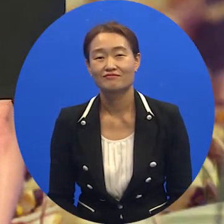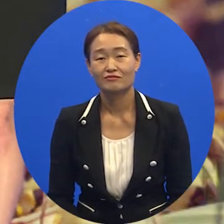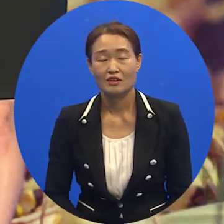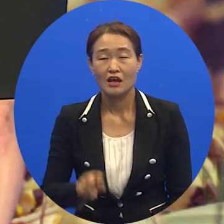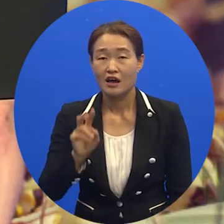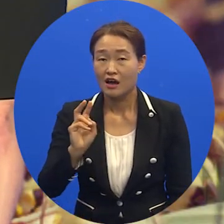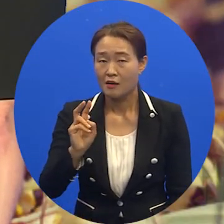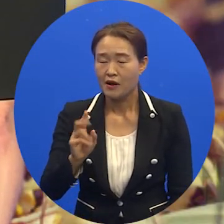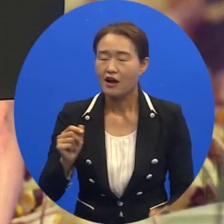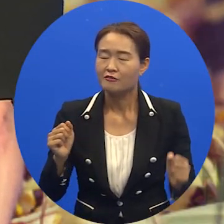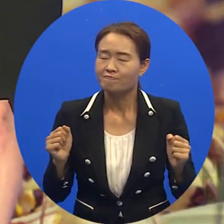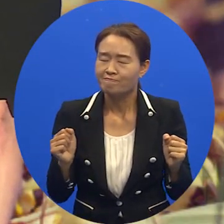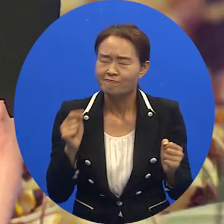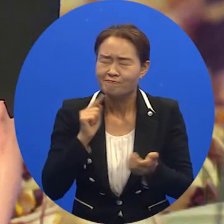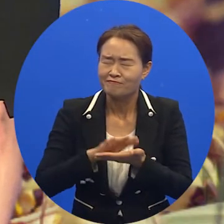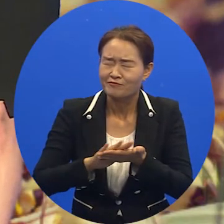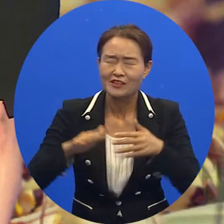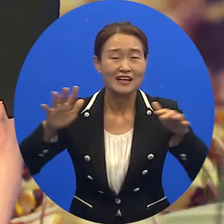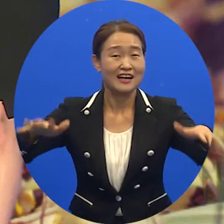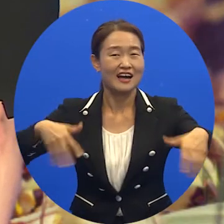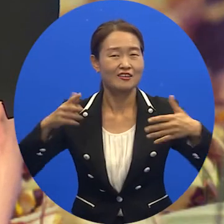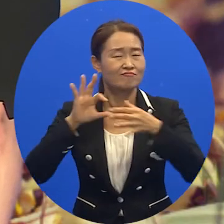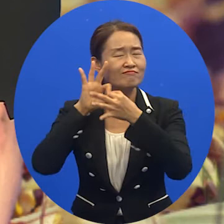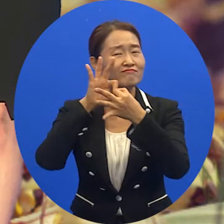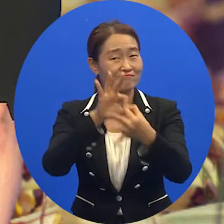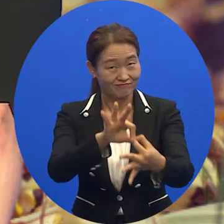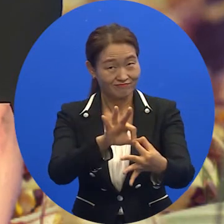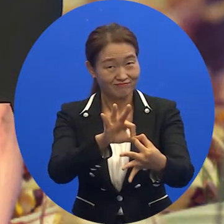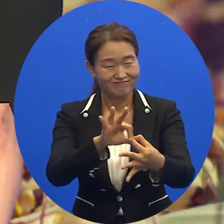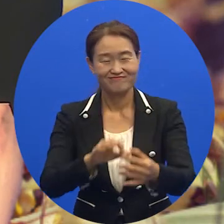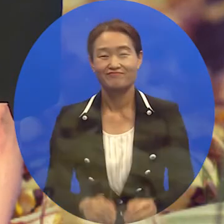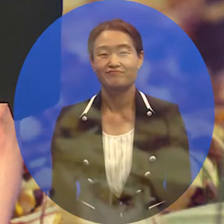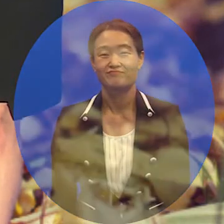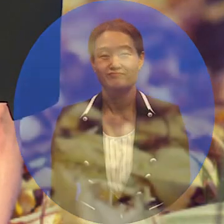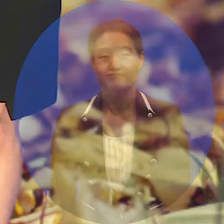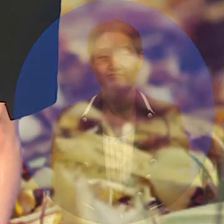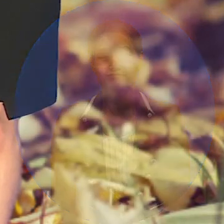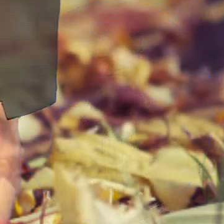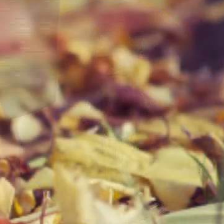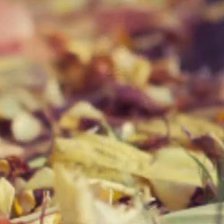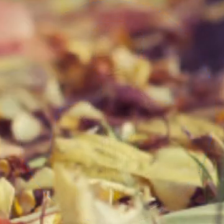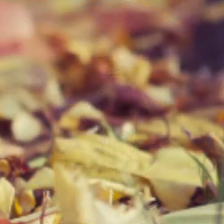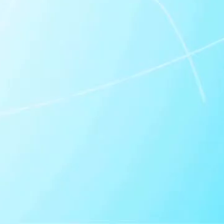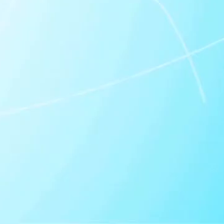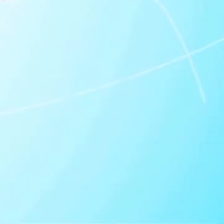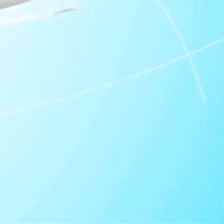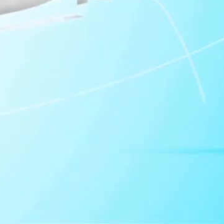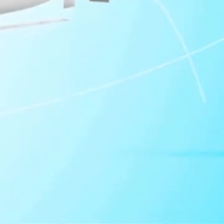당분간 선선한 가을 날씨가 이어질 전망입니다. 날씨였습니다.